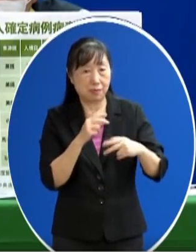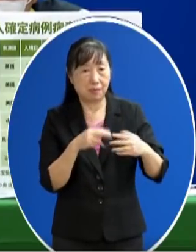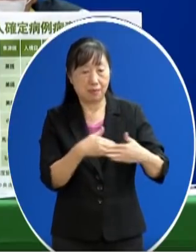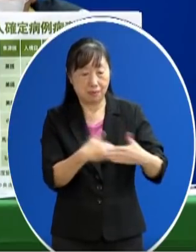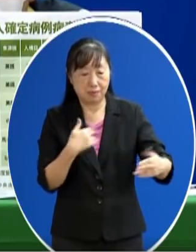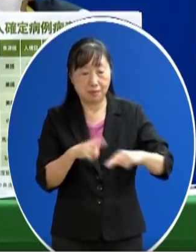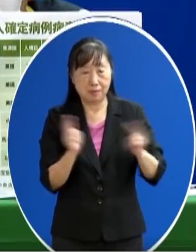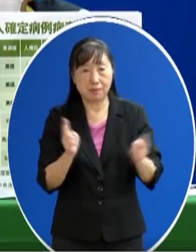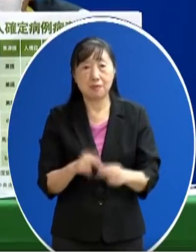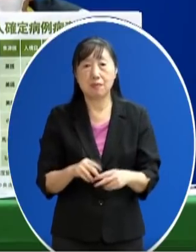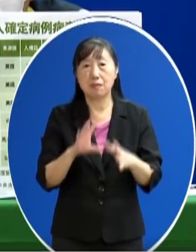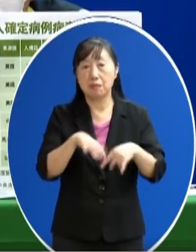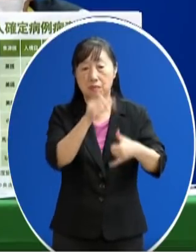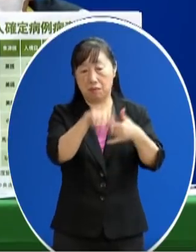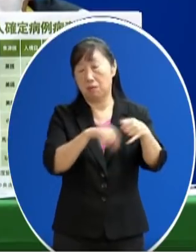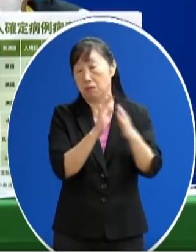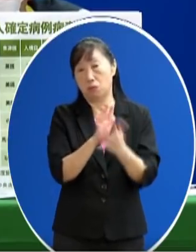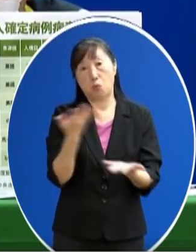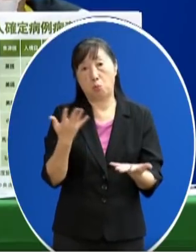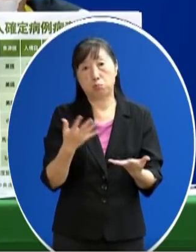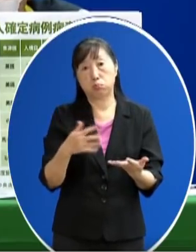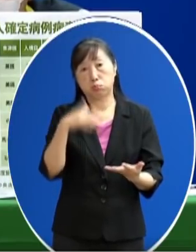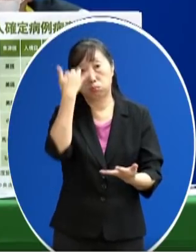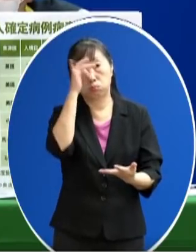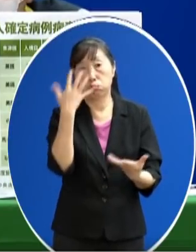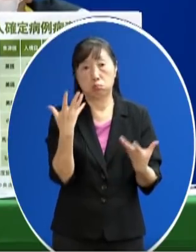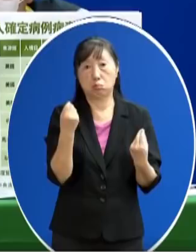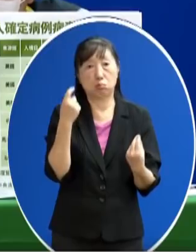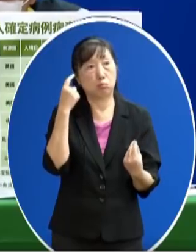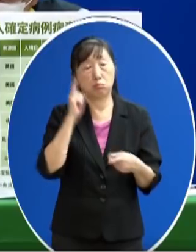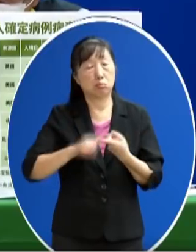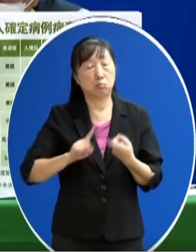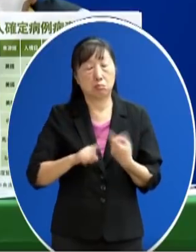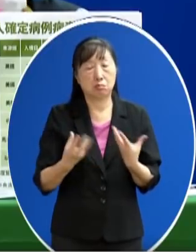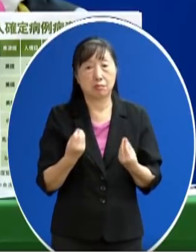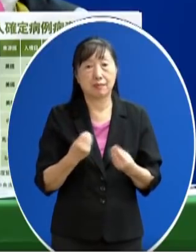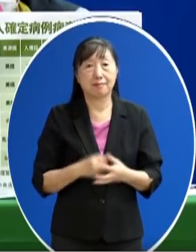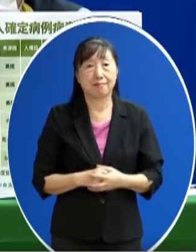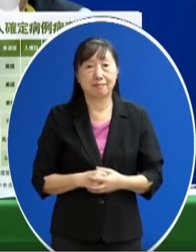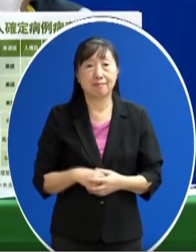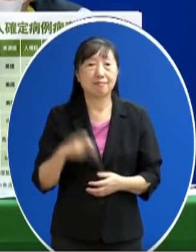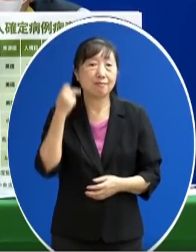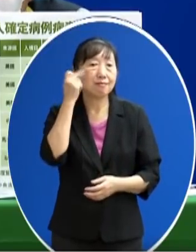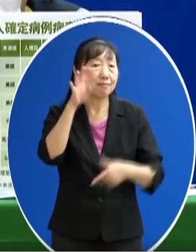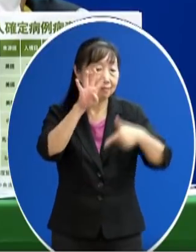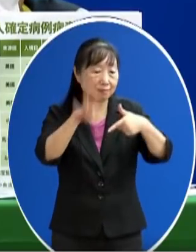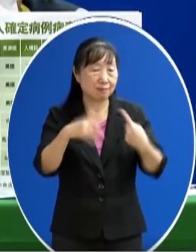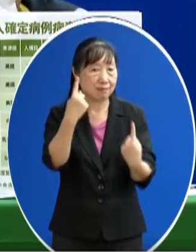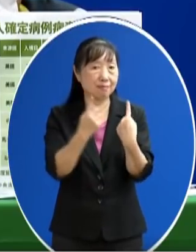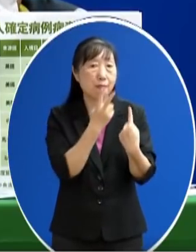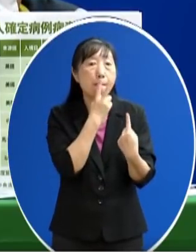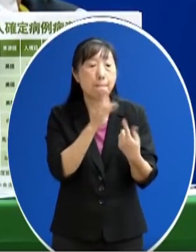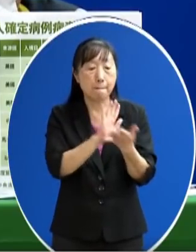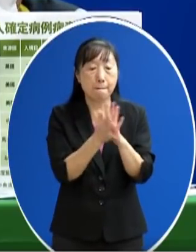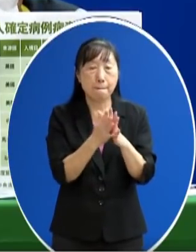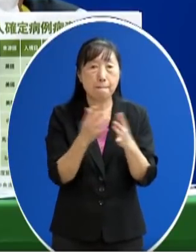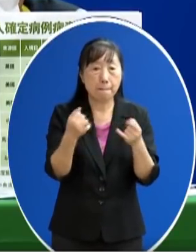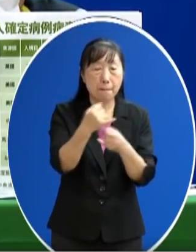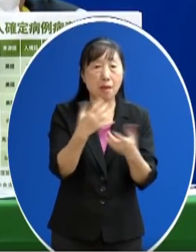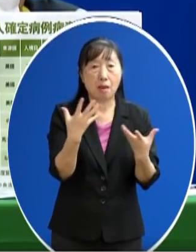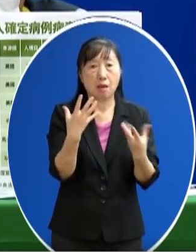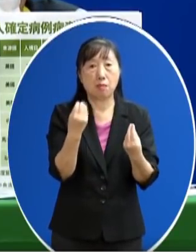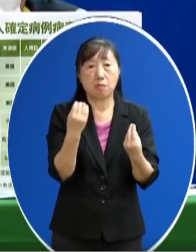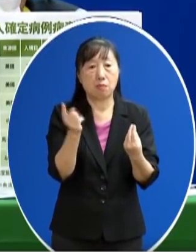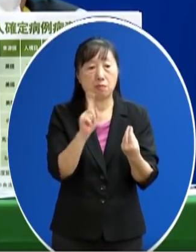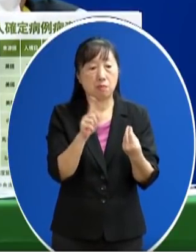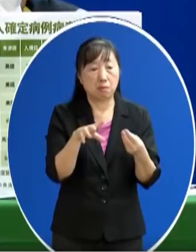其实到现在都没有什么症状，算是一个无症状的感染。那现在这个哥伦比亚变异株它还没有一个希腊字母的归属，